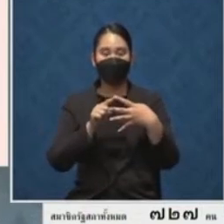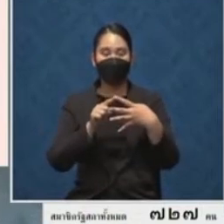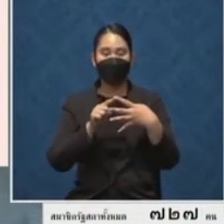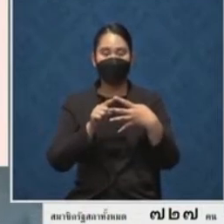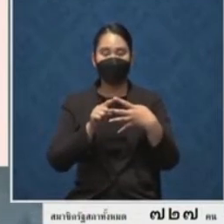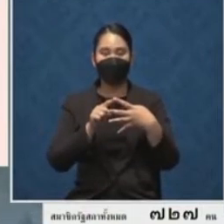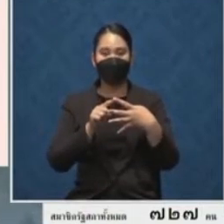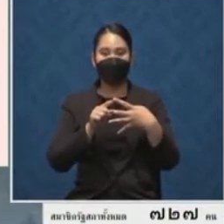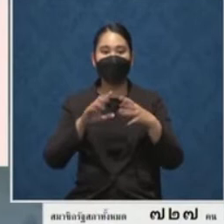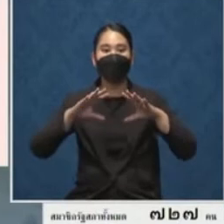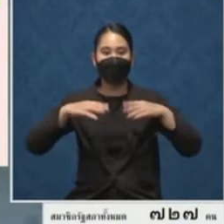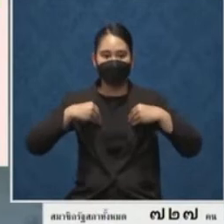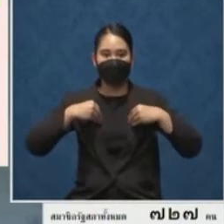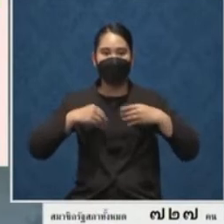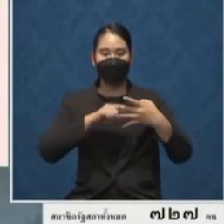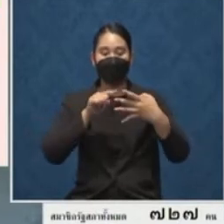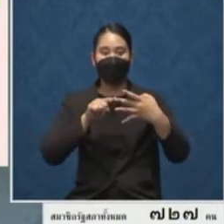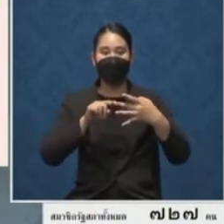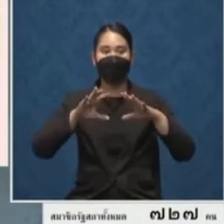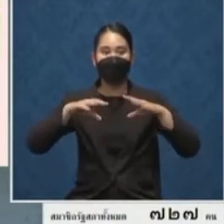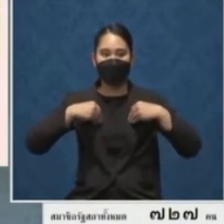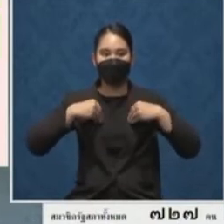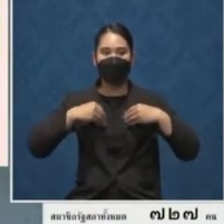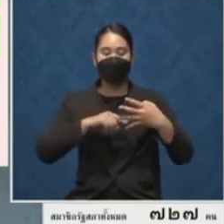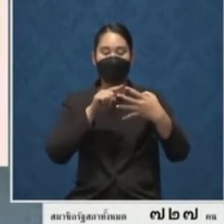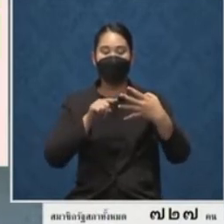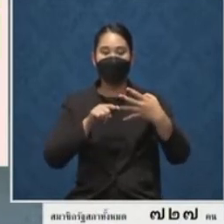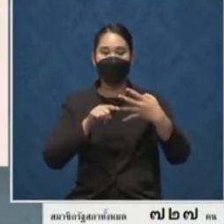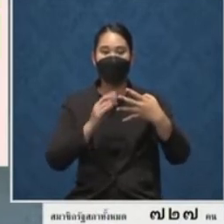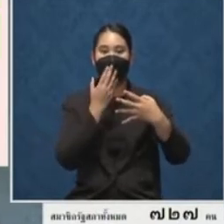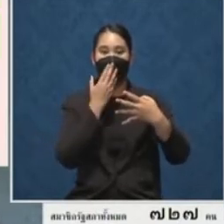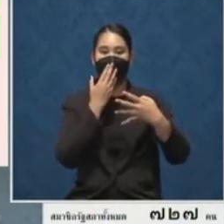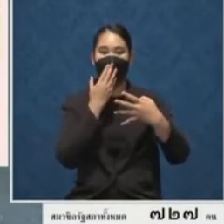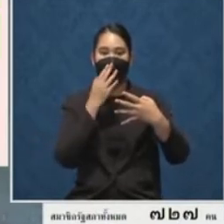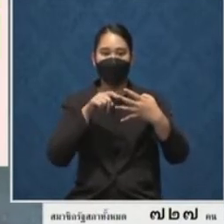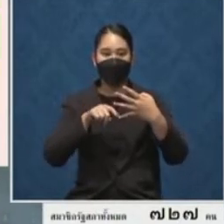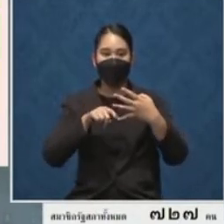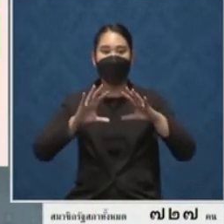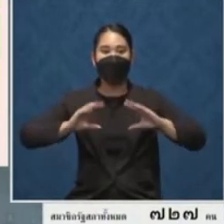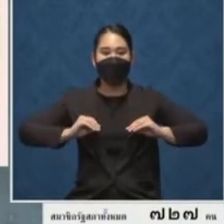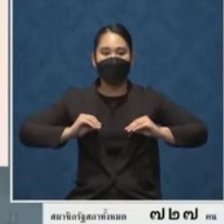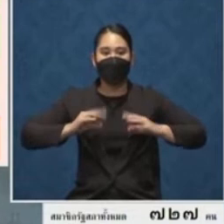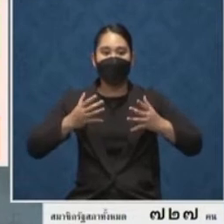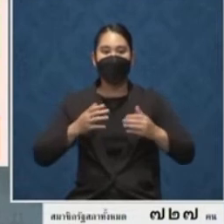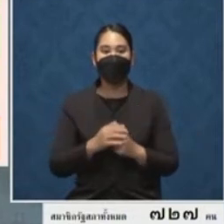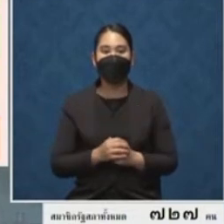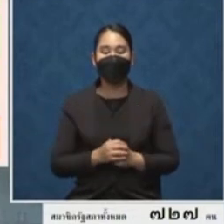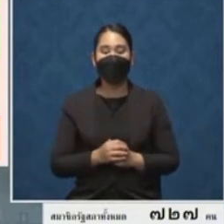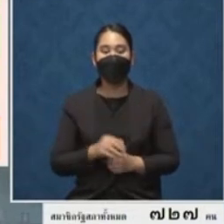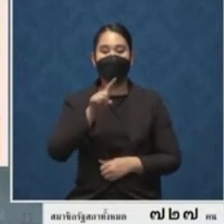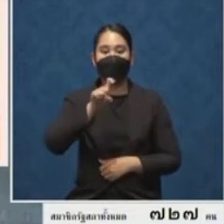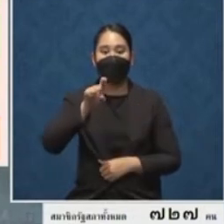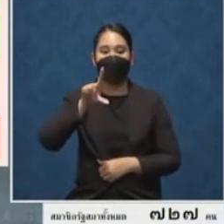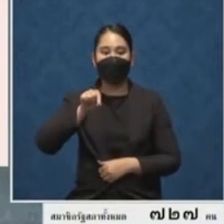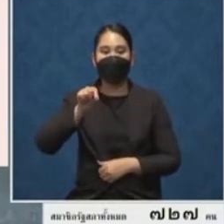1รับหลักการ2รับหลักการ3งดออกเสียง4ไม่รับหลักการ 123นายชัยชนะ